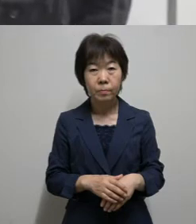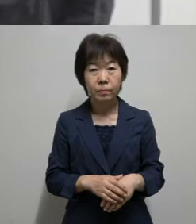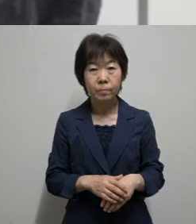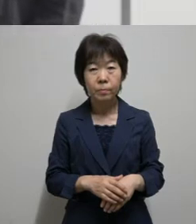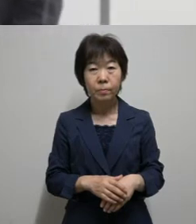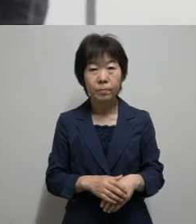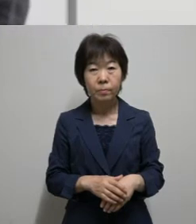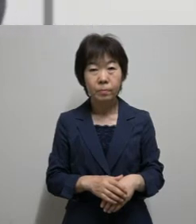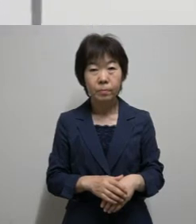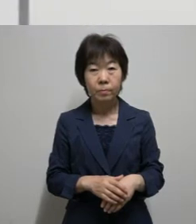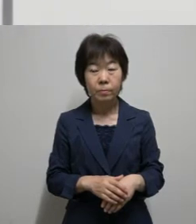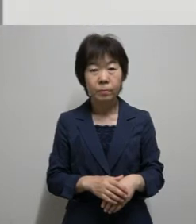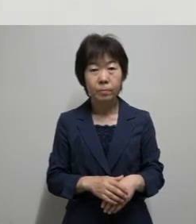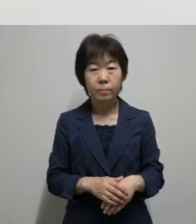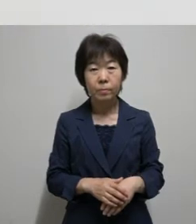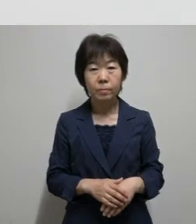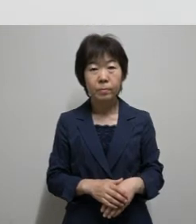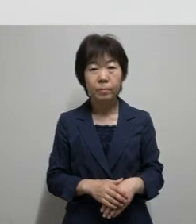その他ございますでしょうか